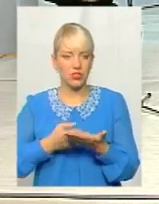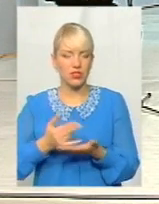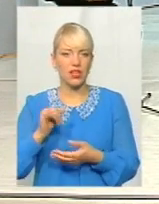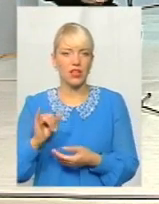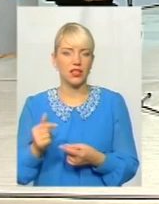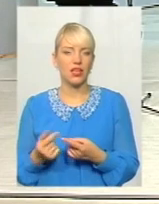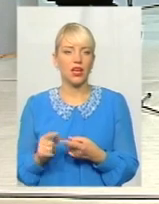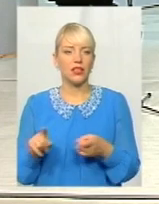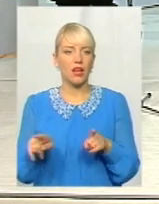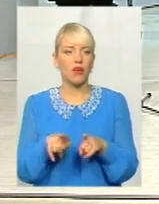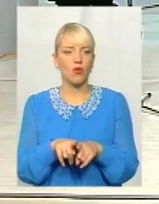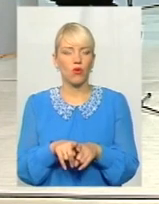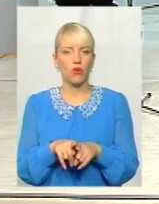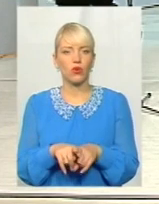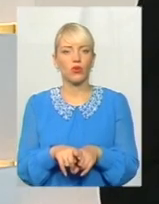такому